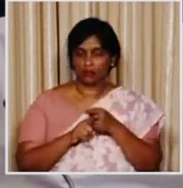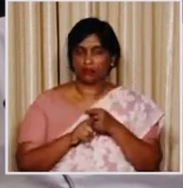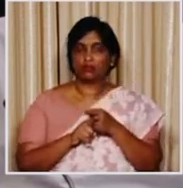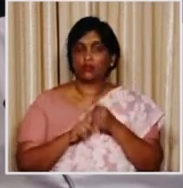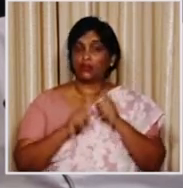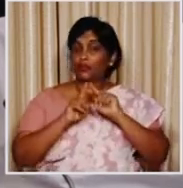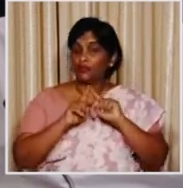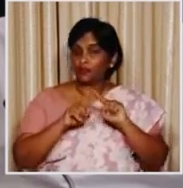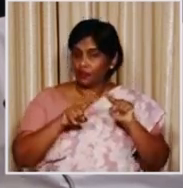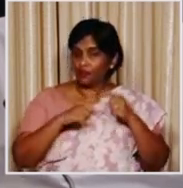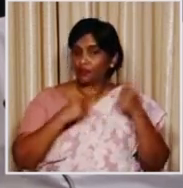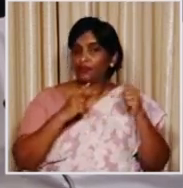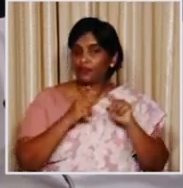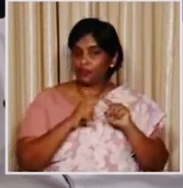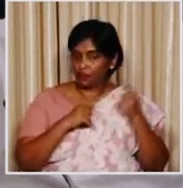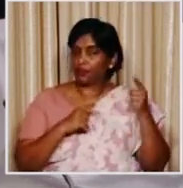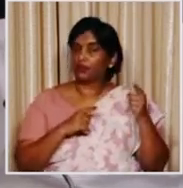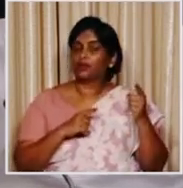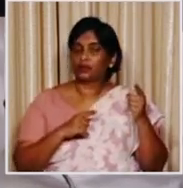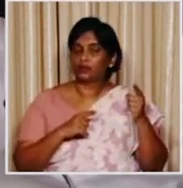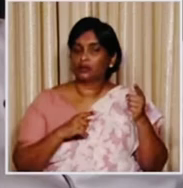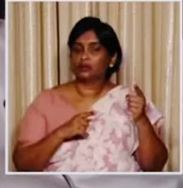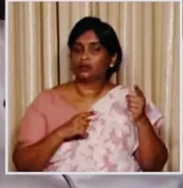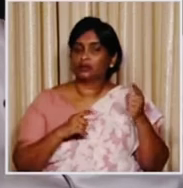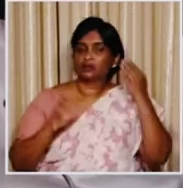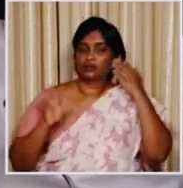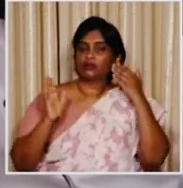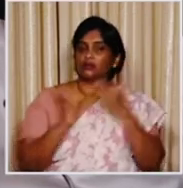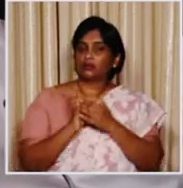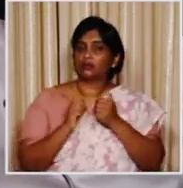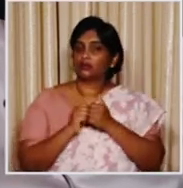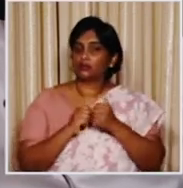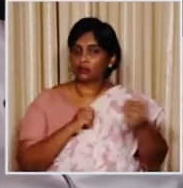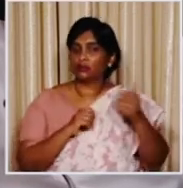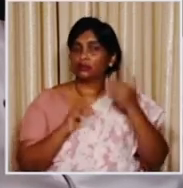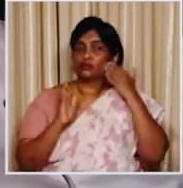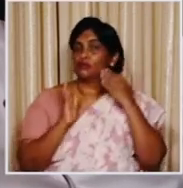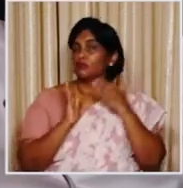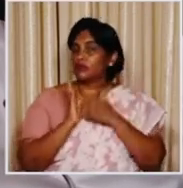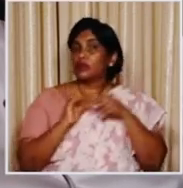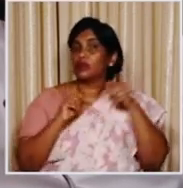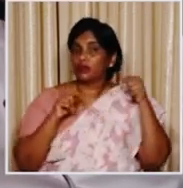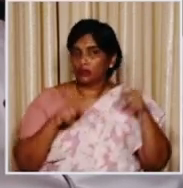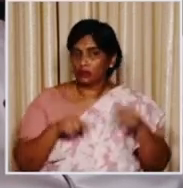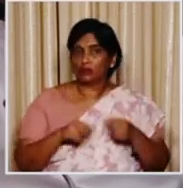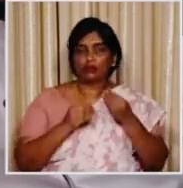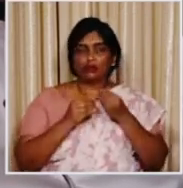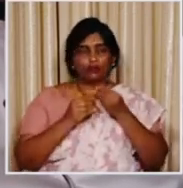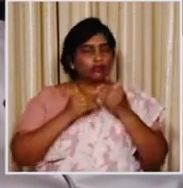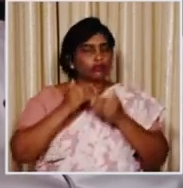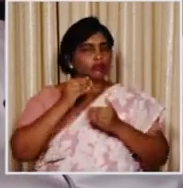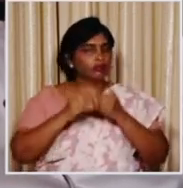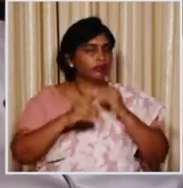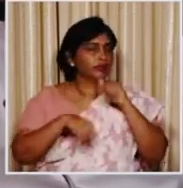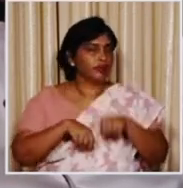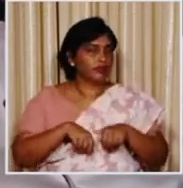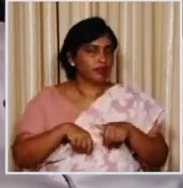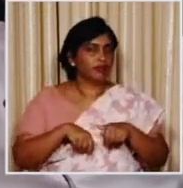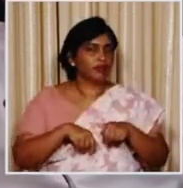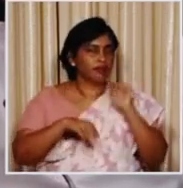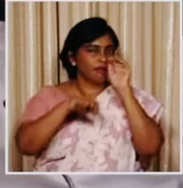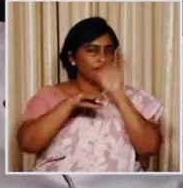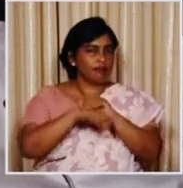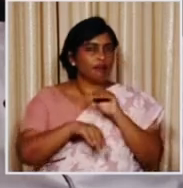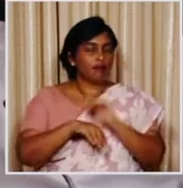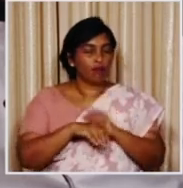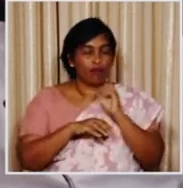වෙන විදිහක වෙන පැත්තකට යොමු කරපු කාරණාව දැන් ටිකින් ටික දැන් අර එළි වෙන